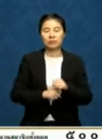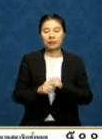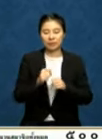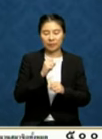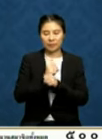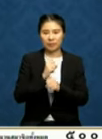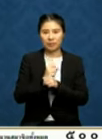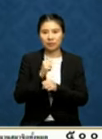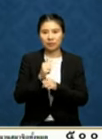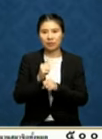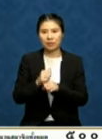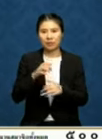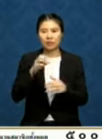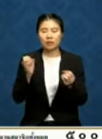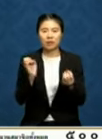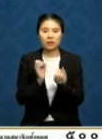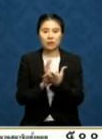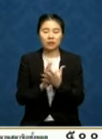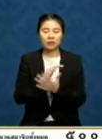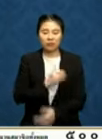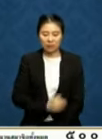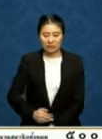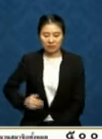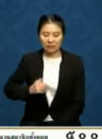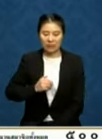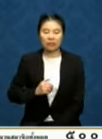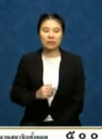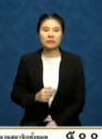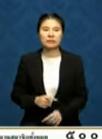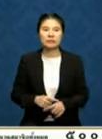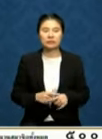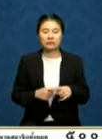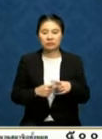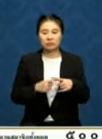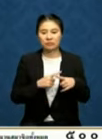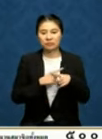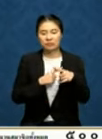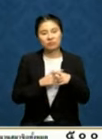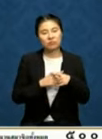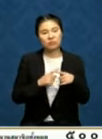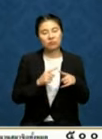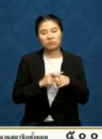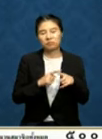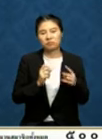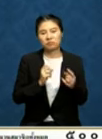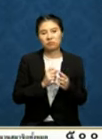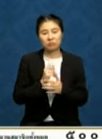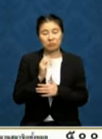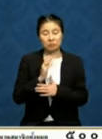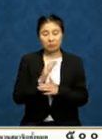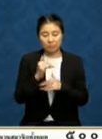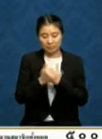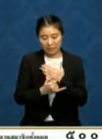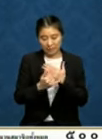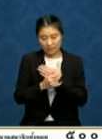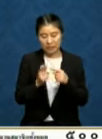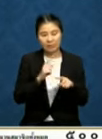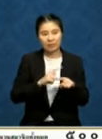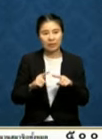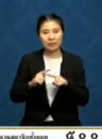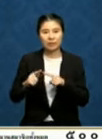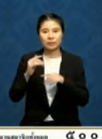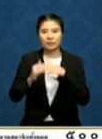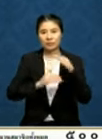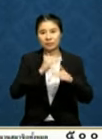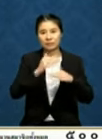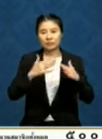จะไม่ทำร้ายทางร่างกายและจิตใจของเด็กนะคะกับประเทศที่ก้าวหน้าค่ะอีกอย่างนะคะท่านถ้าเราแ